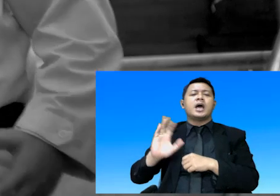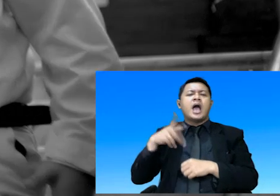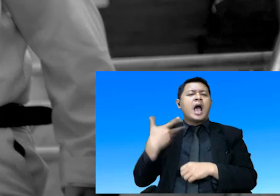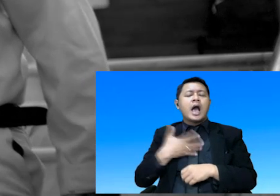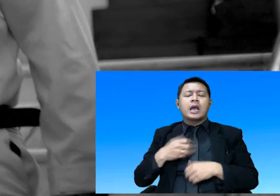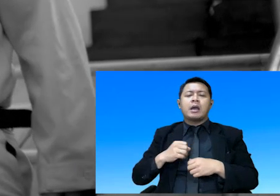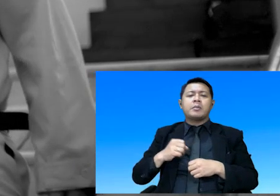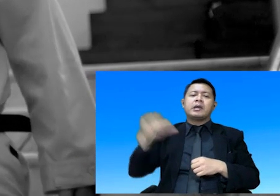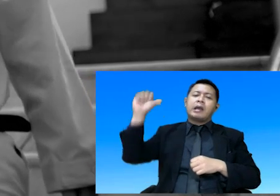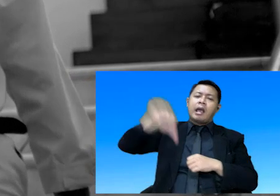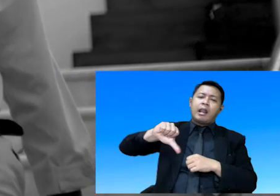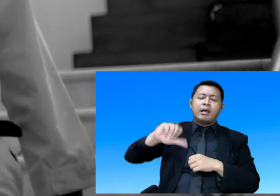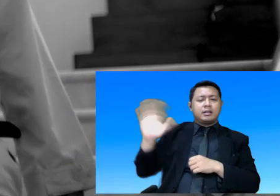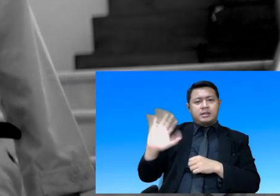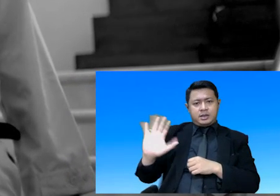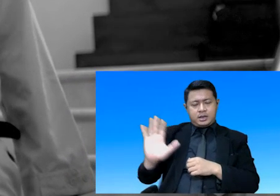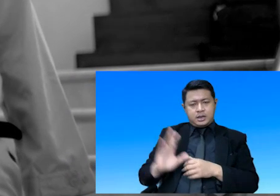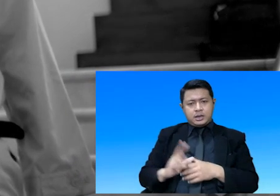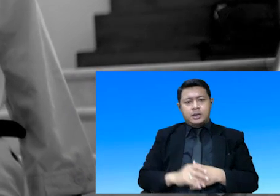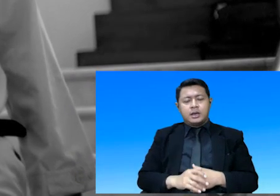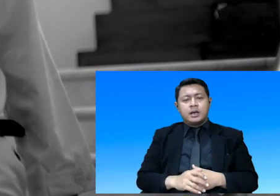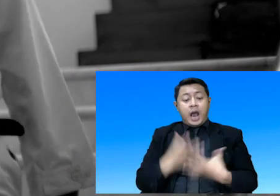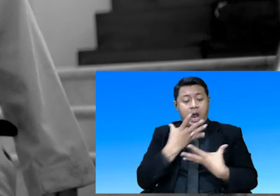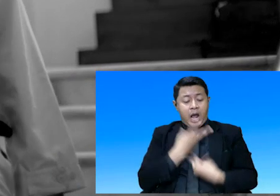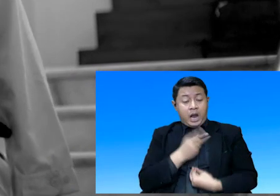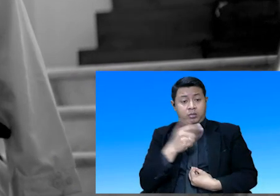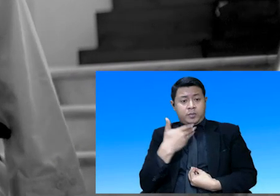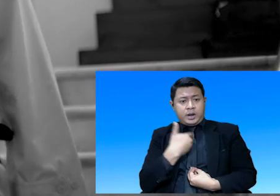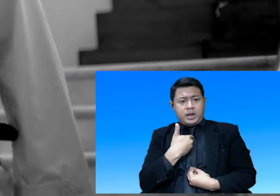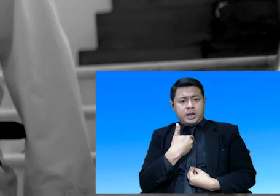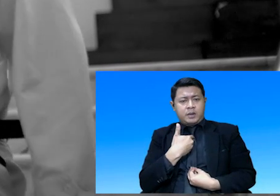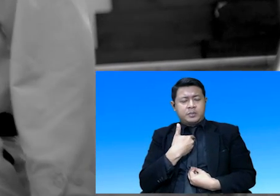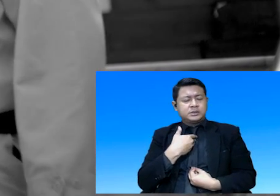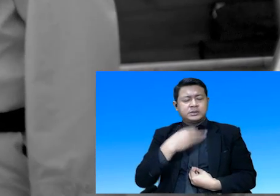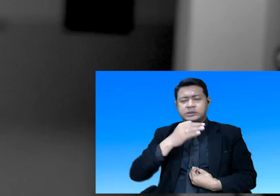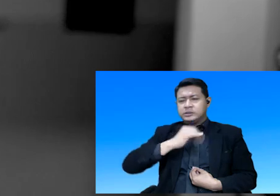mengalah. Harapanmu kepada kami tidak pernah salah.